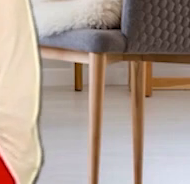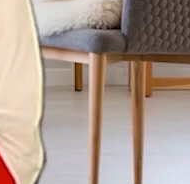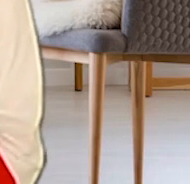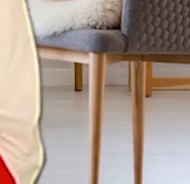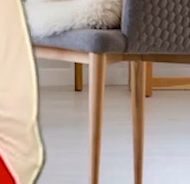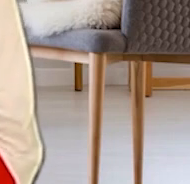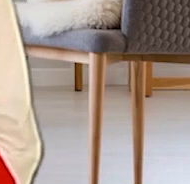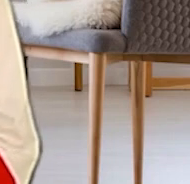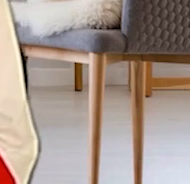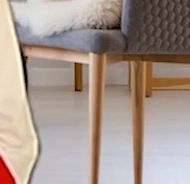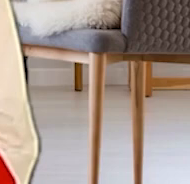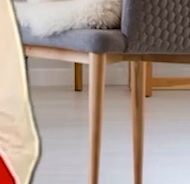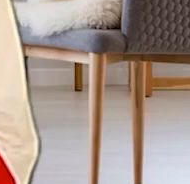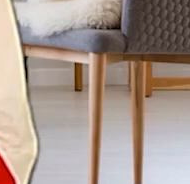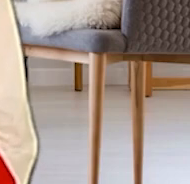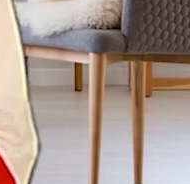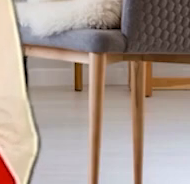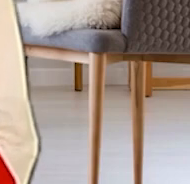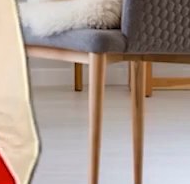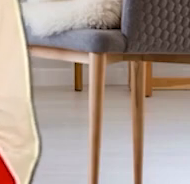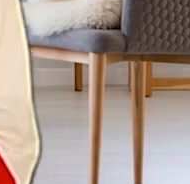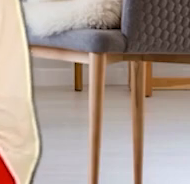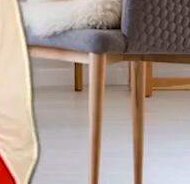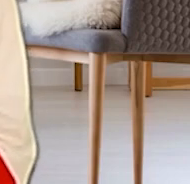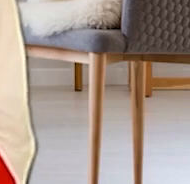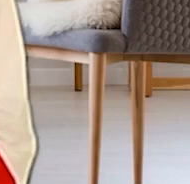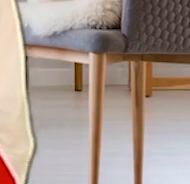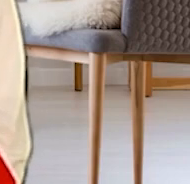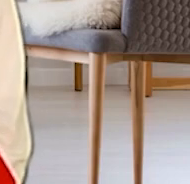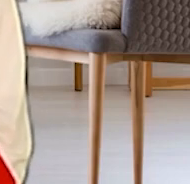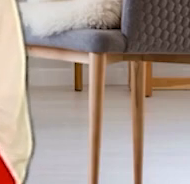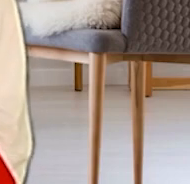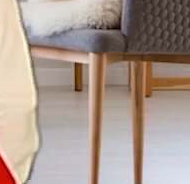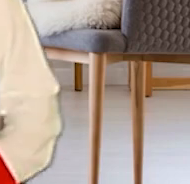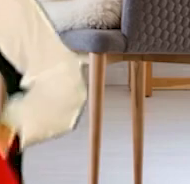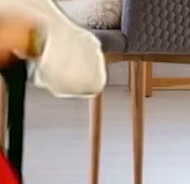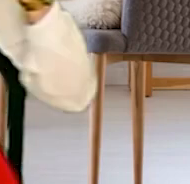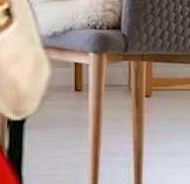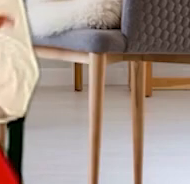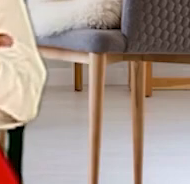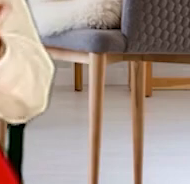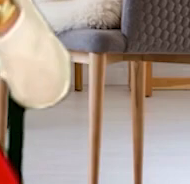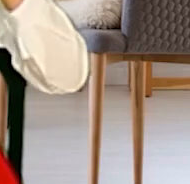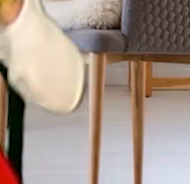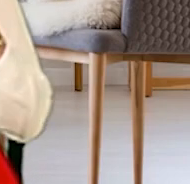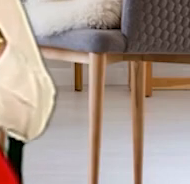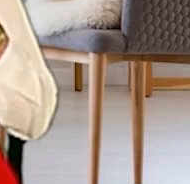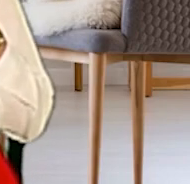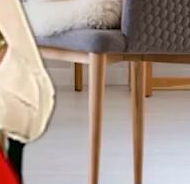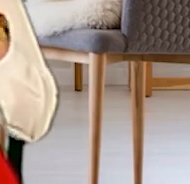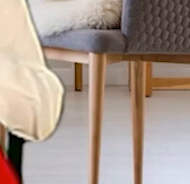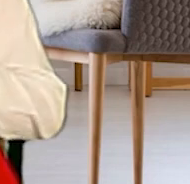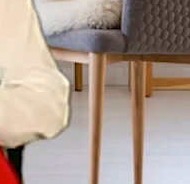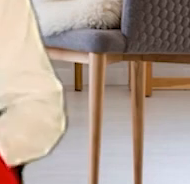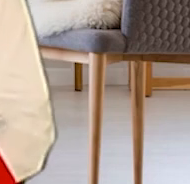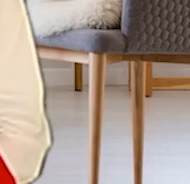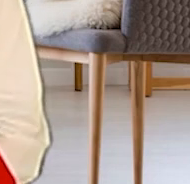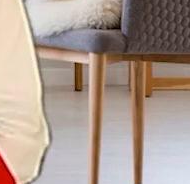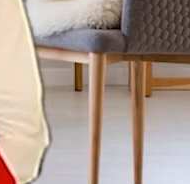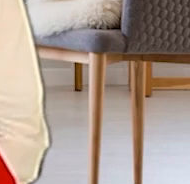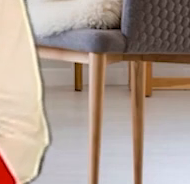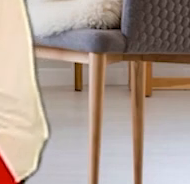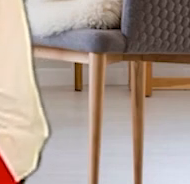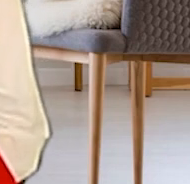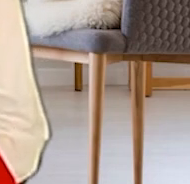malamig. Wow! Ang dami nating natutunan ngayong araw. Kaya naman, maraming salamat, sir! Magkita-kita